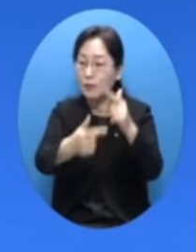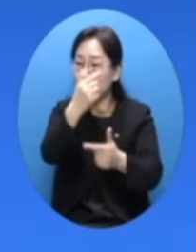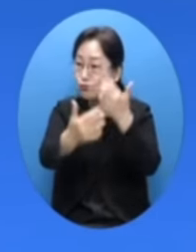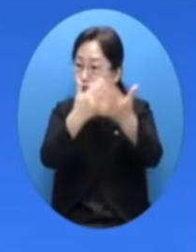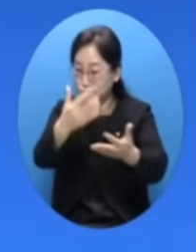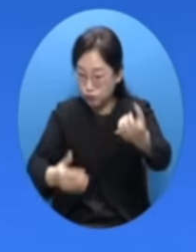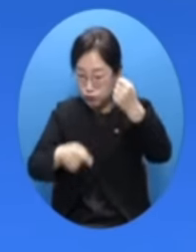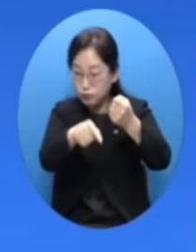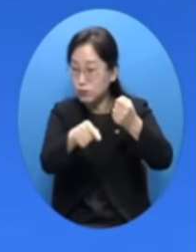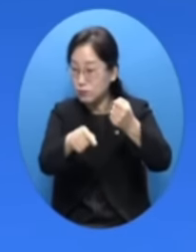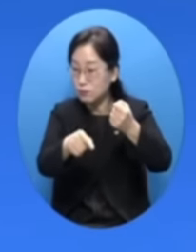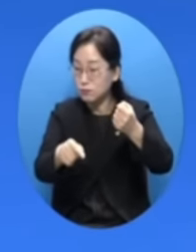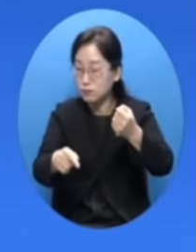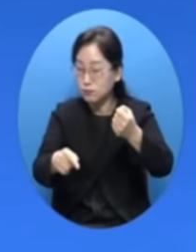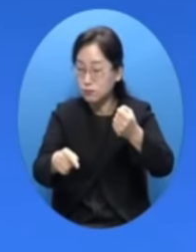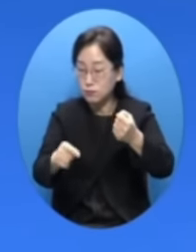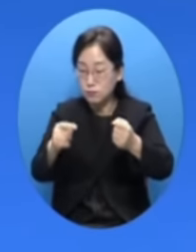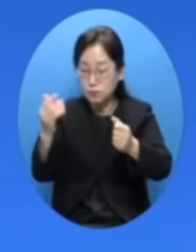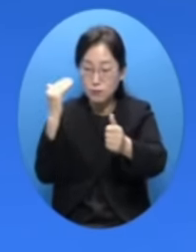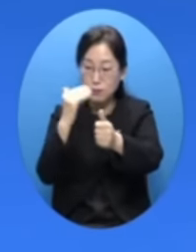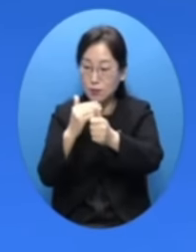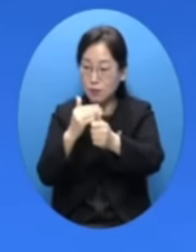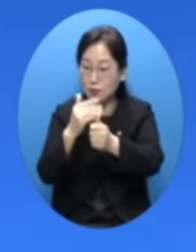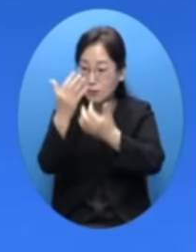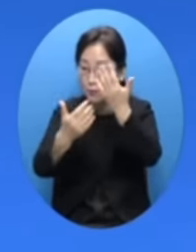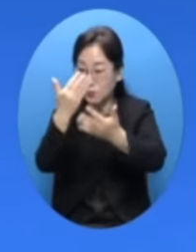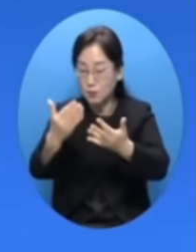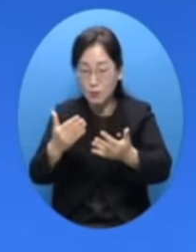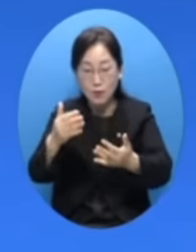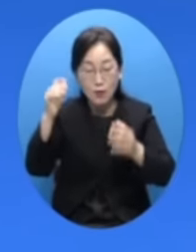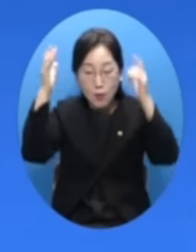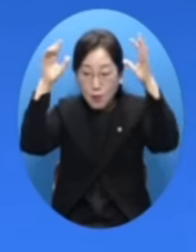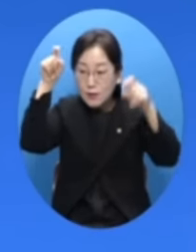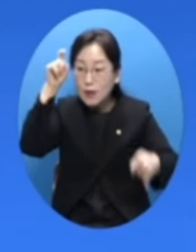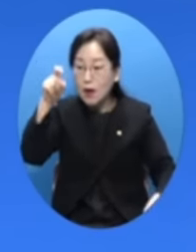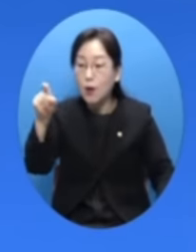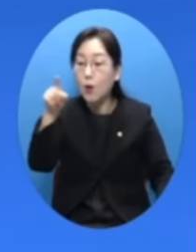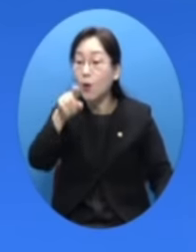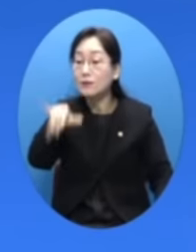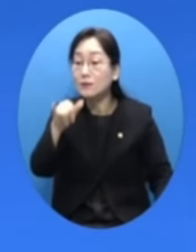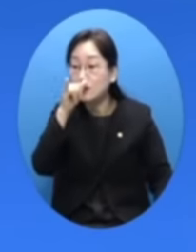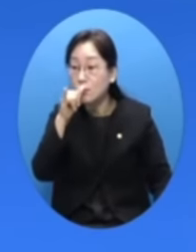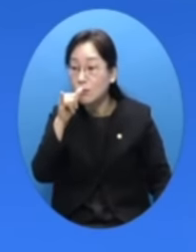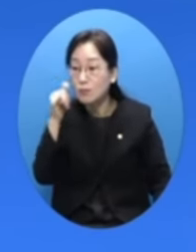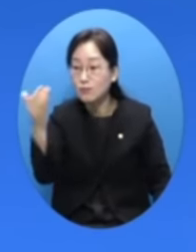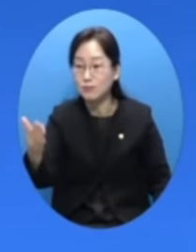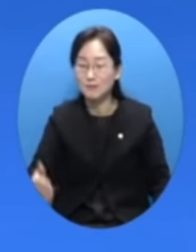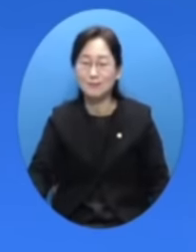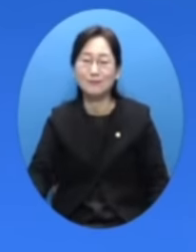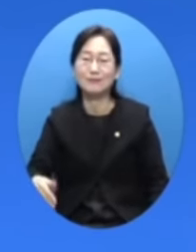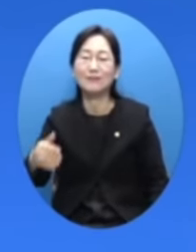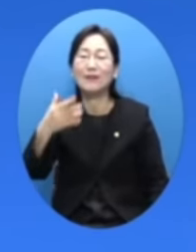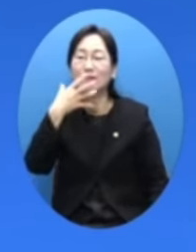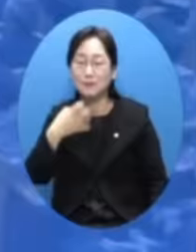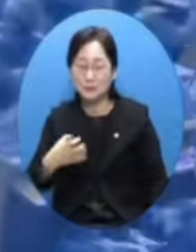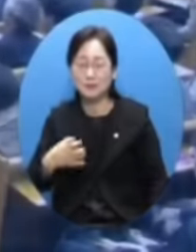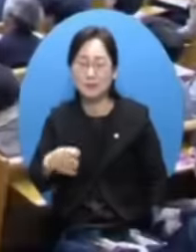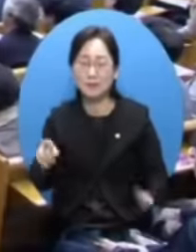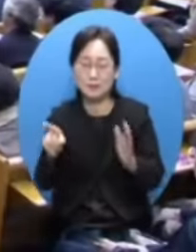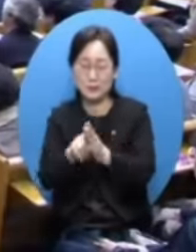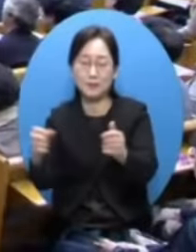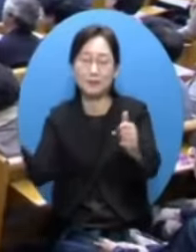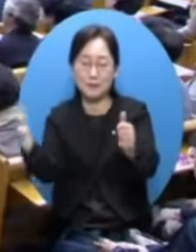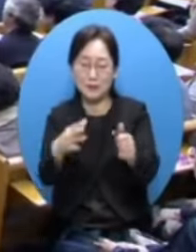있는데 번제 드릴 어린 양은 어디 있습니까? 그때 아브라함이 믿음의 대답을